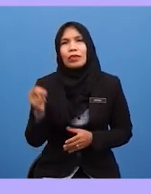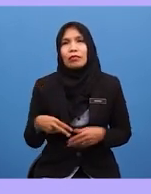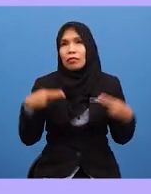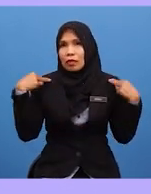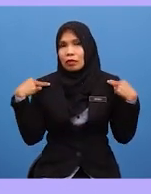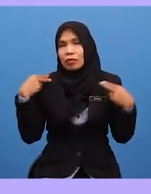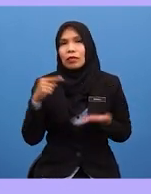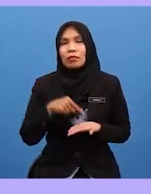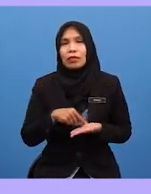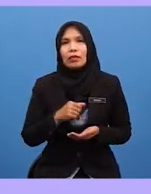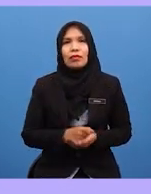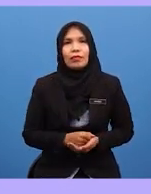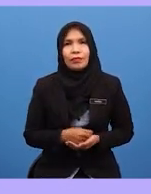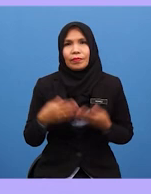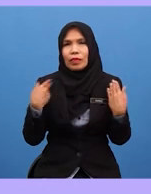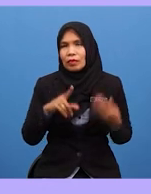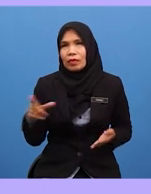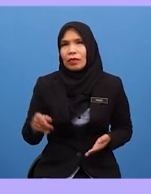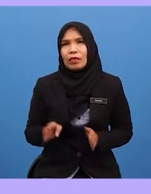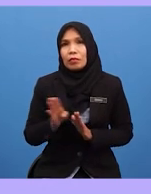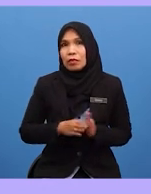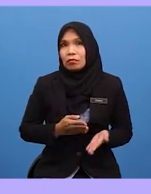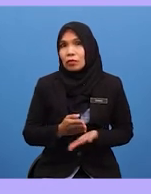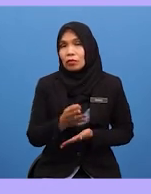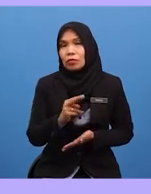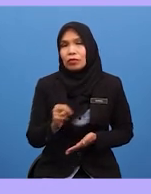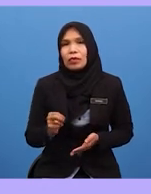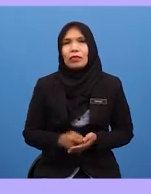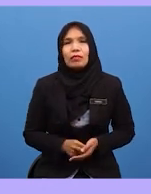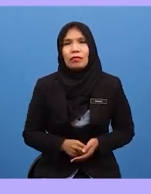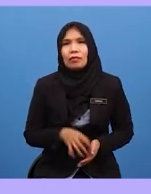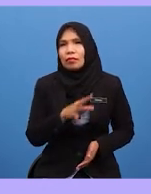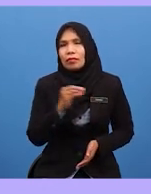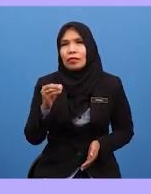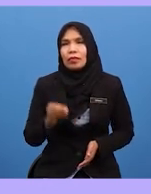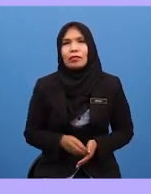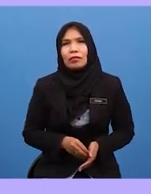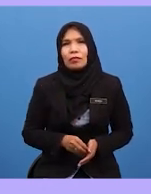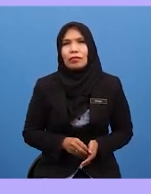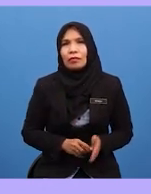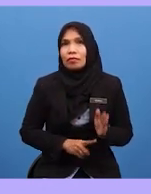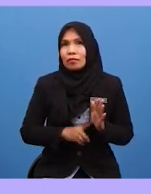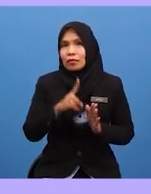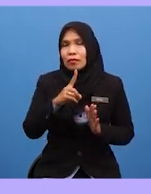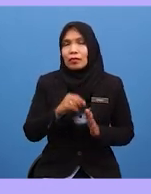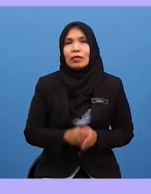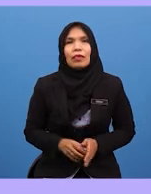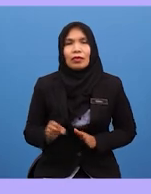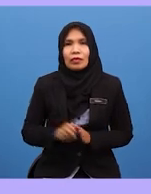ini adalah berterusan dan meningkat secara